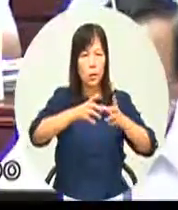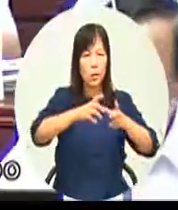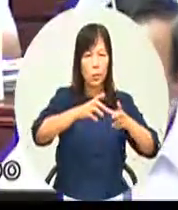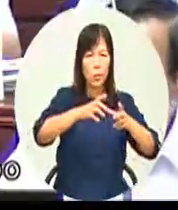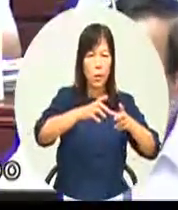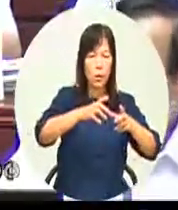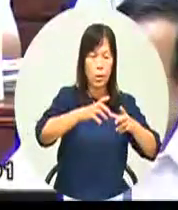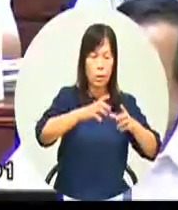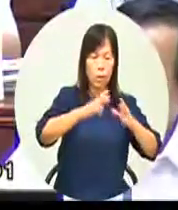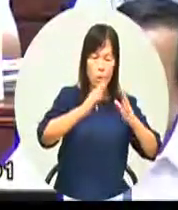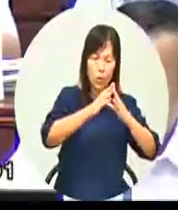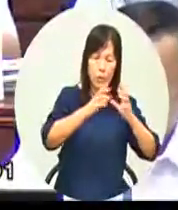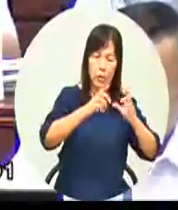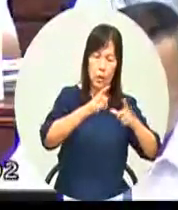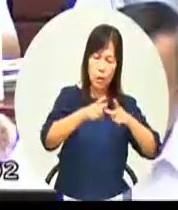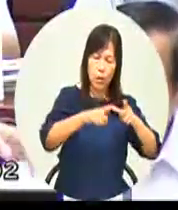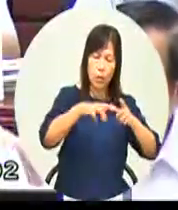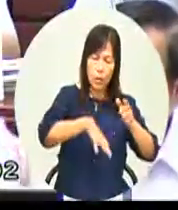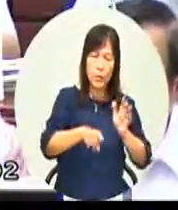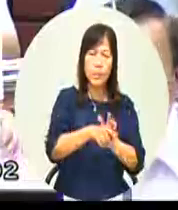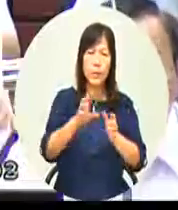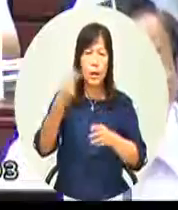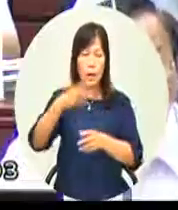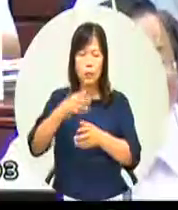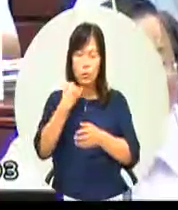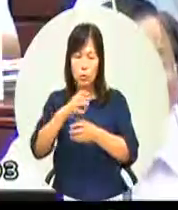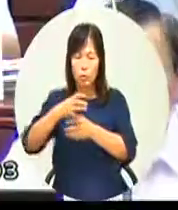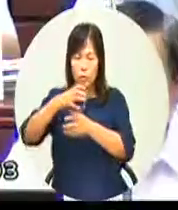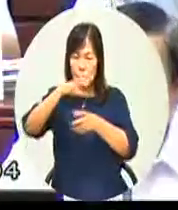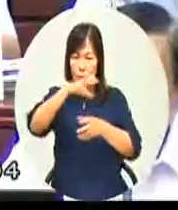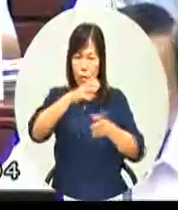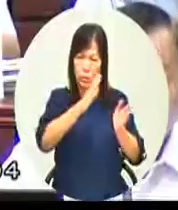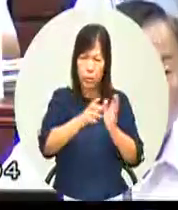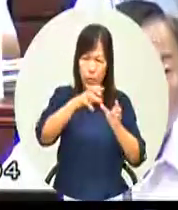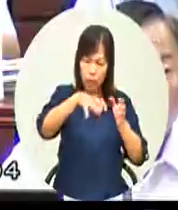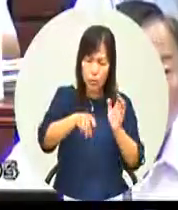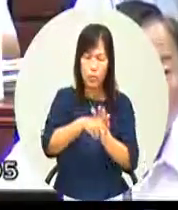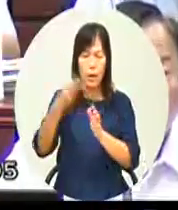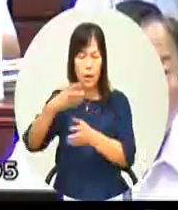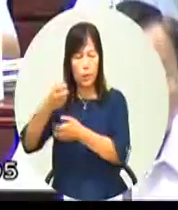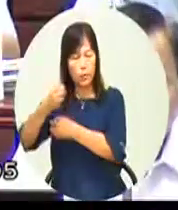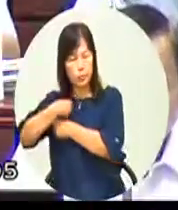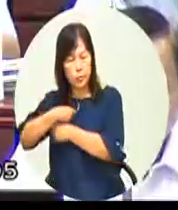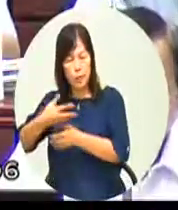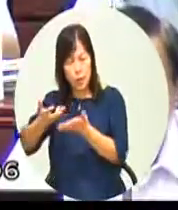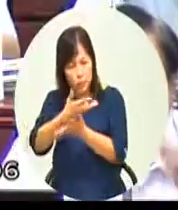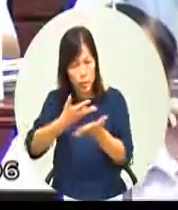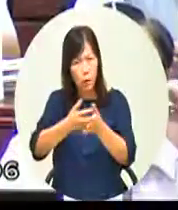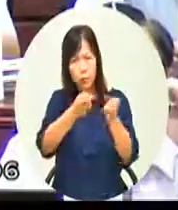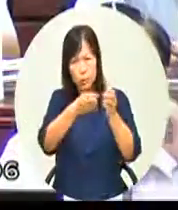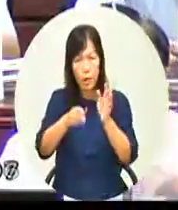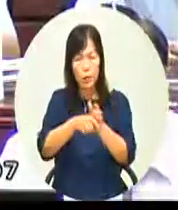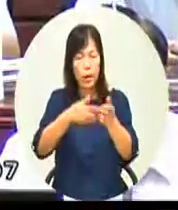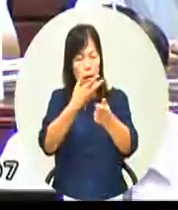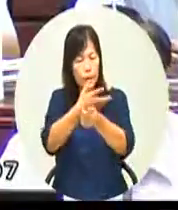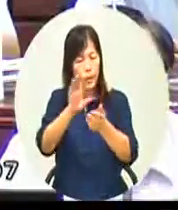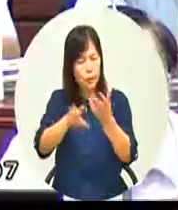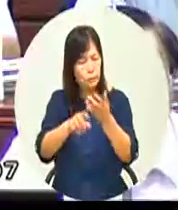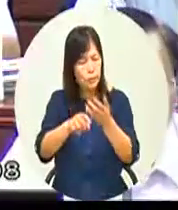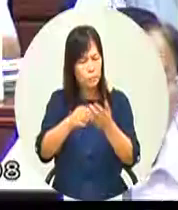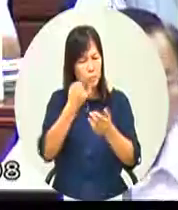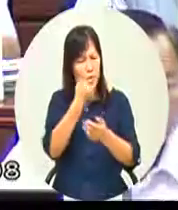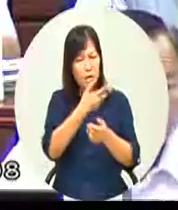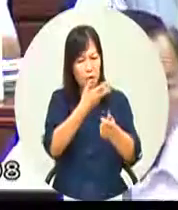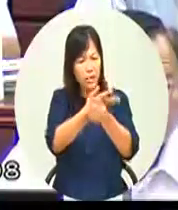里面，所以我们会去跟筹备处跟军方去做一些讨论，这个地方有没有开放的这样的一个